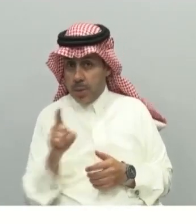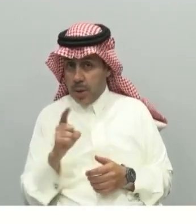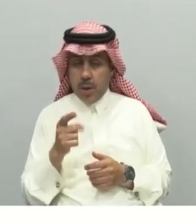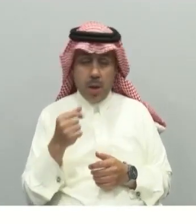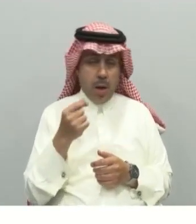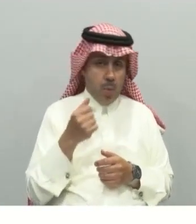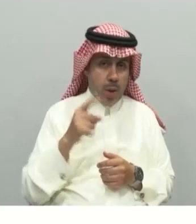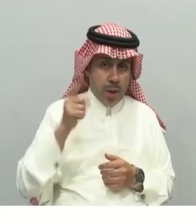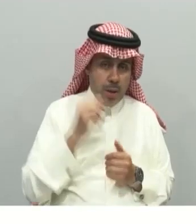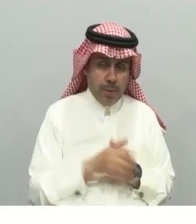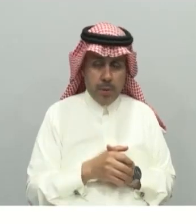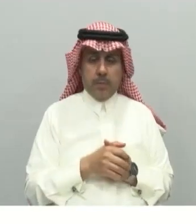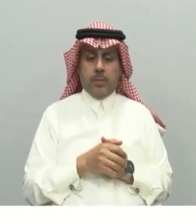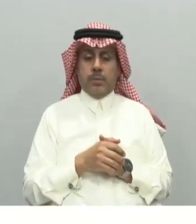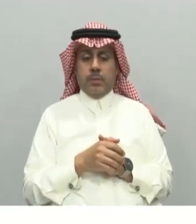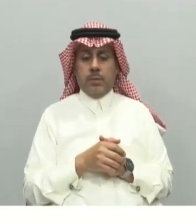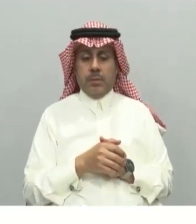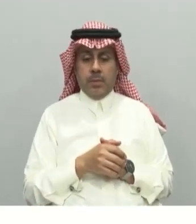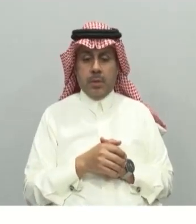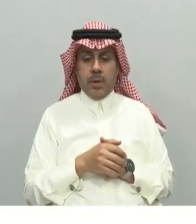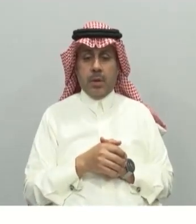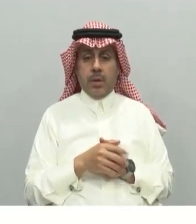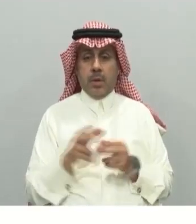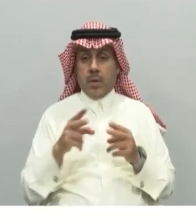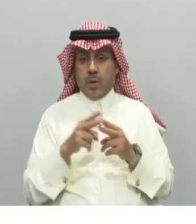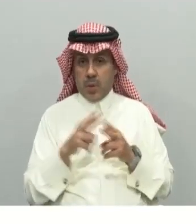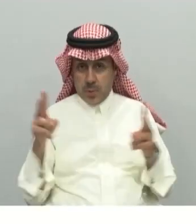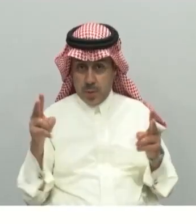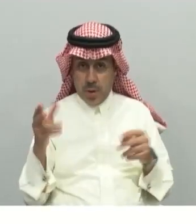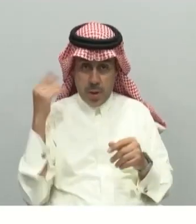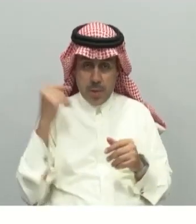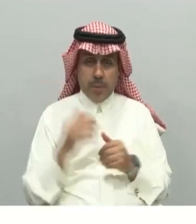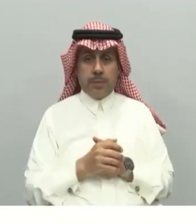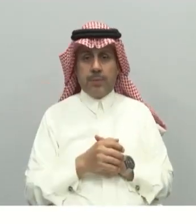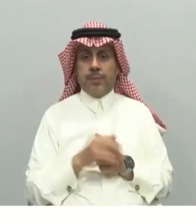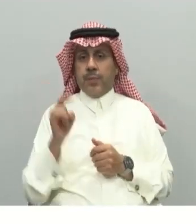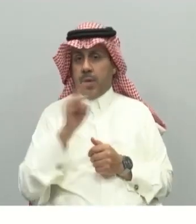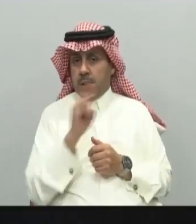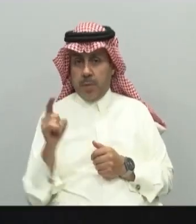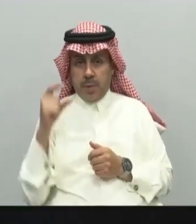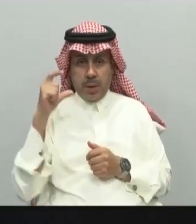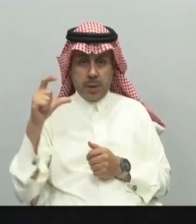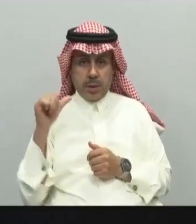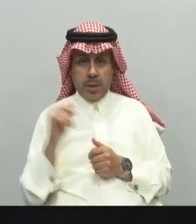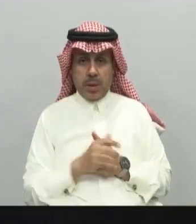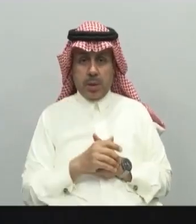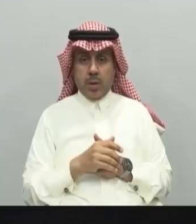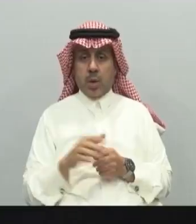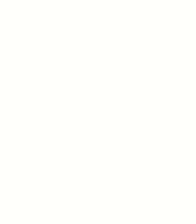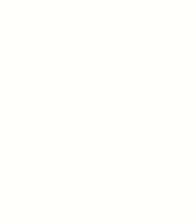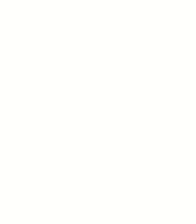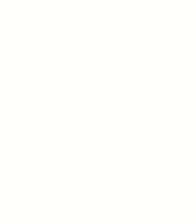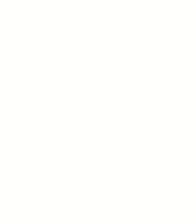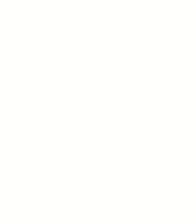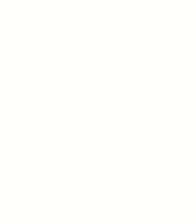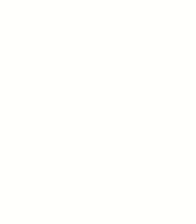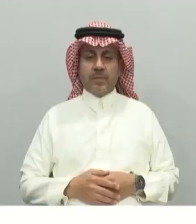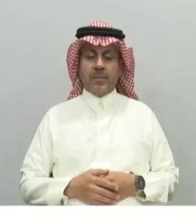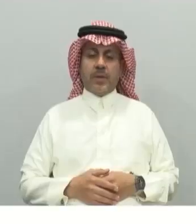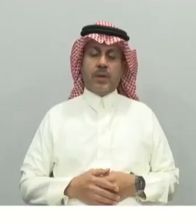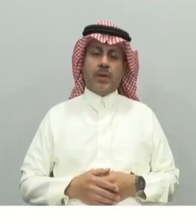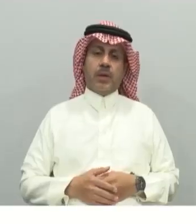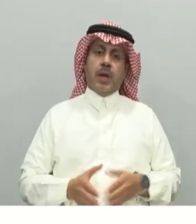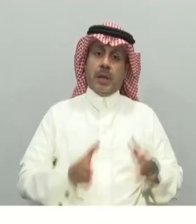الربويه والدليل كما هو سبق الذي قبله لم يرد دليل فالاصل في هذه الاشياء الحل ناتي